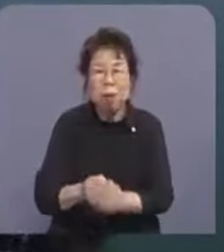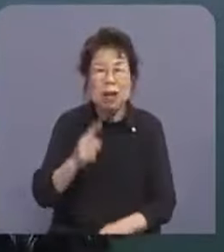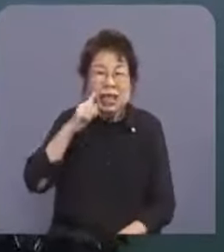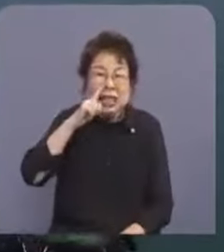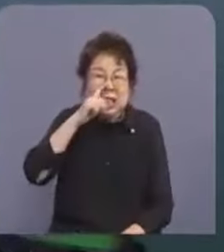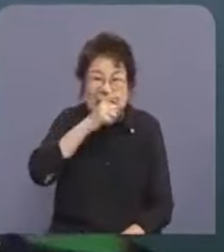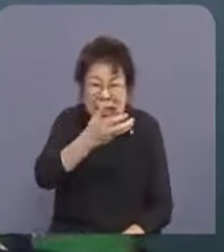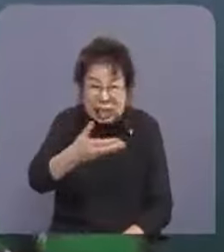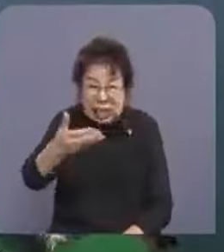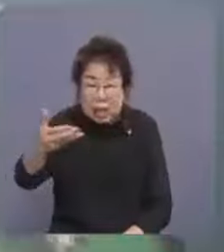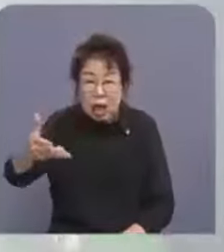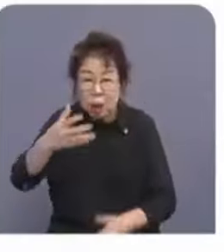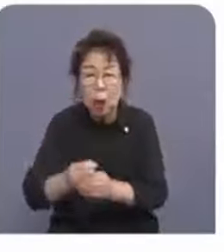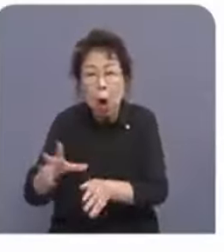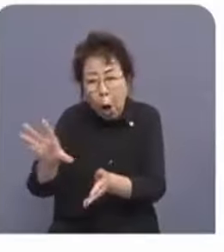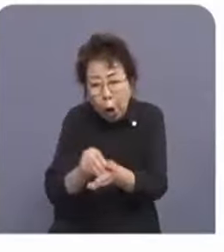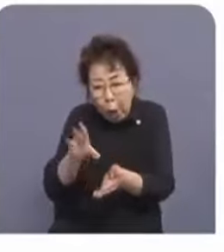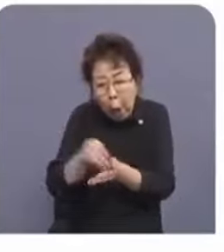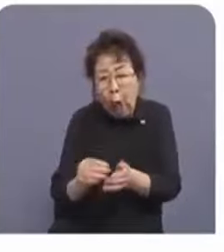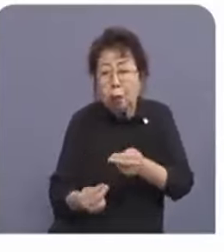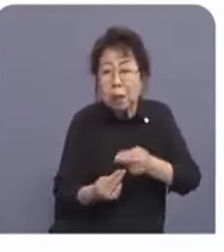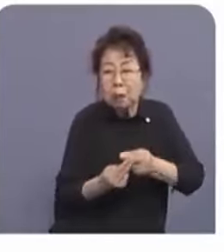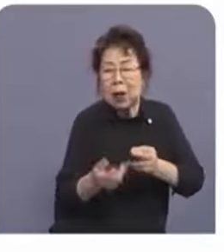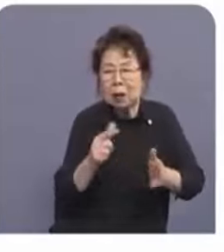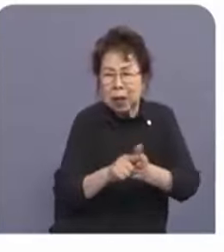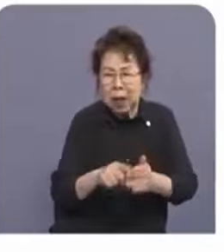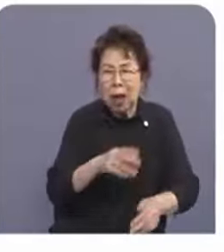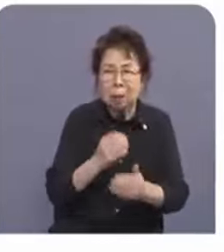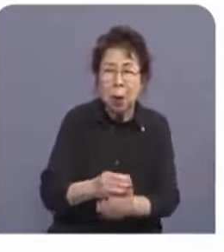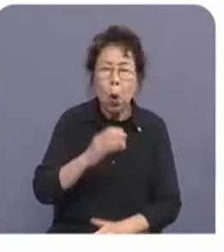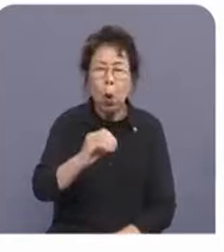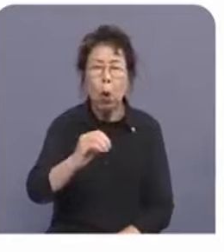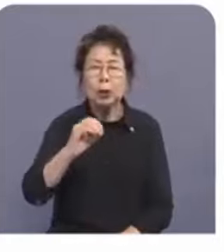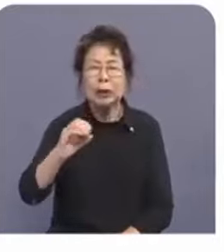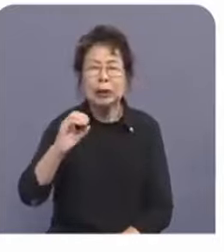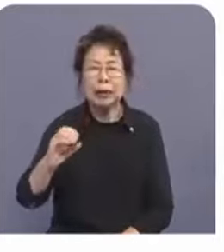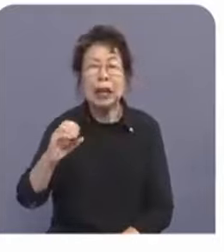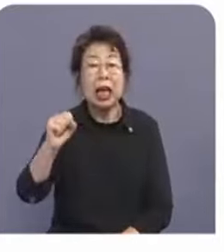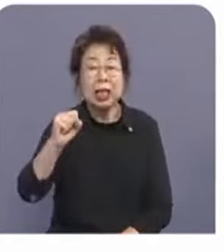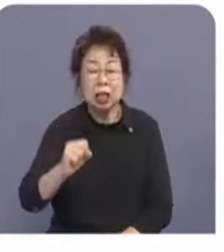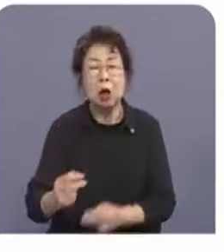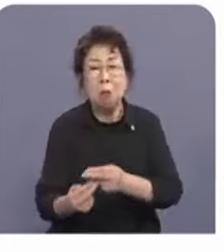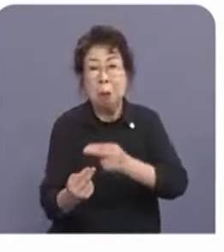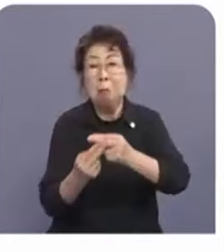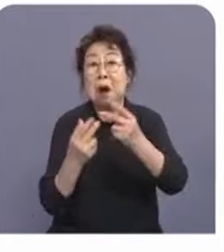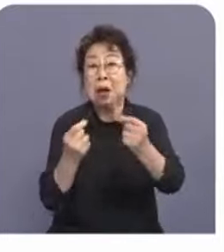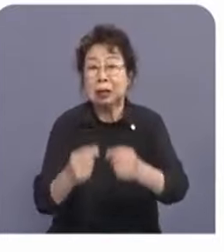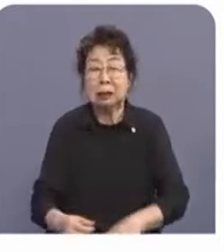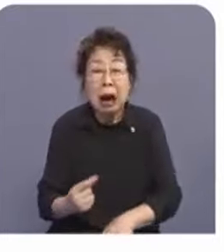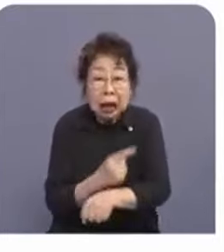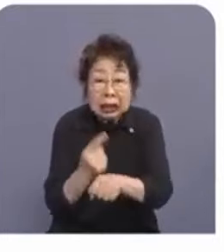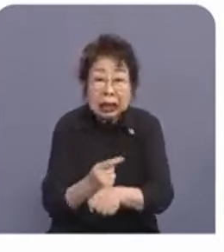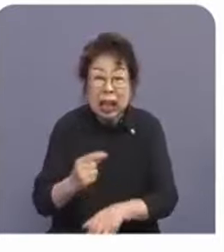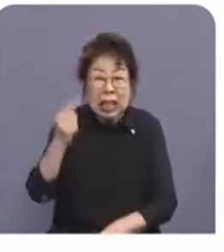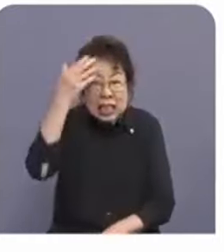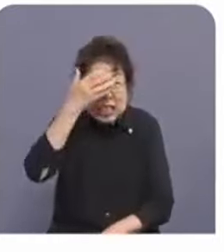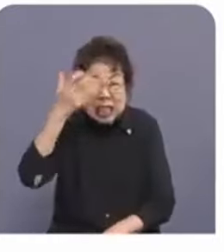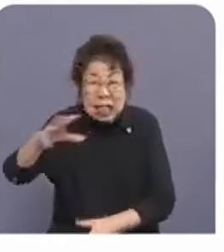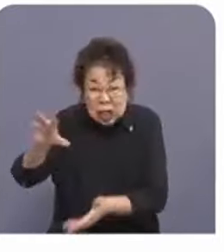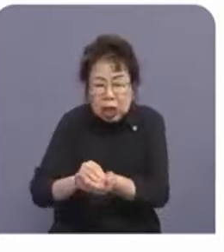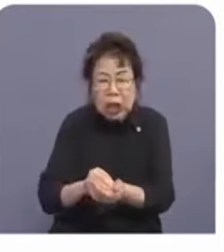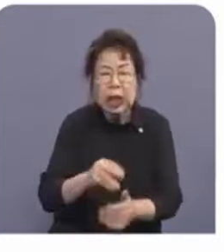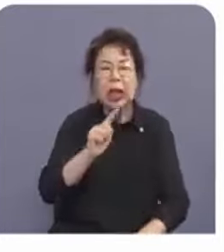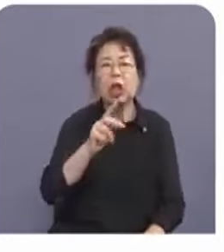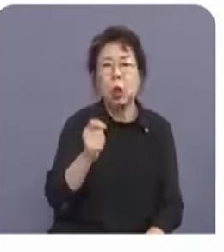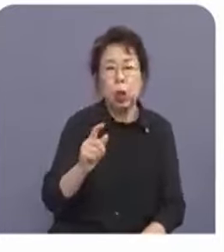포함된 이산화 탄소를 포집하는 설비 즉 occs 장착됐습니다 시간에 이산화 탄소 1톤씩